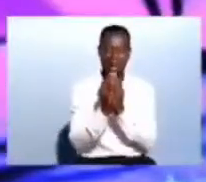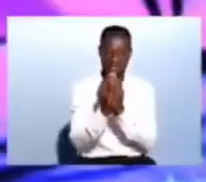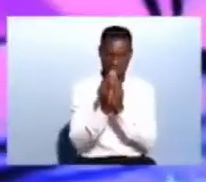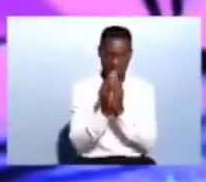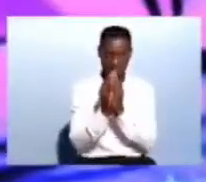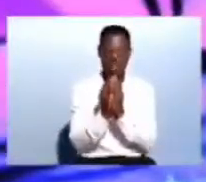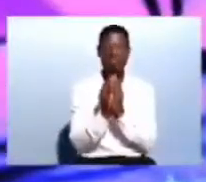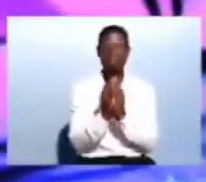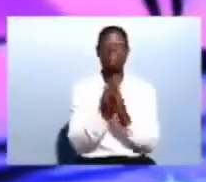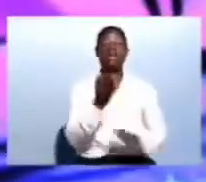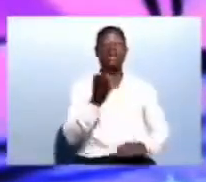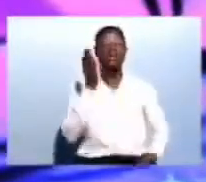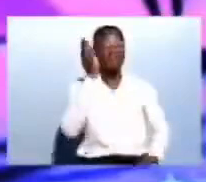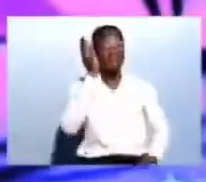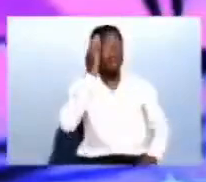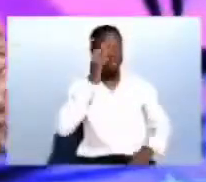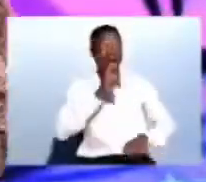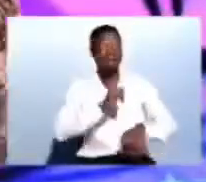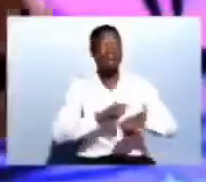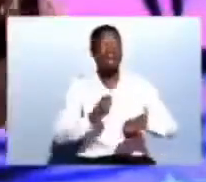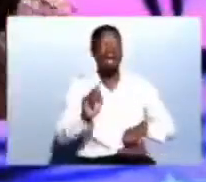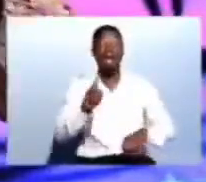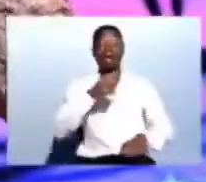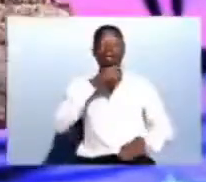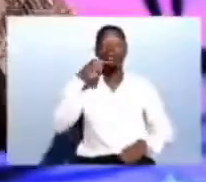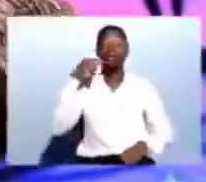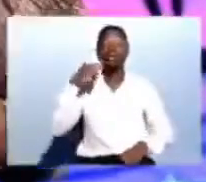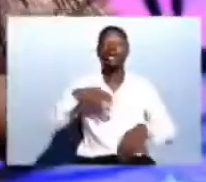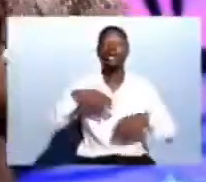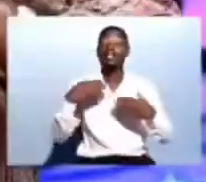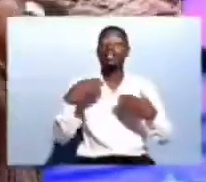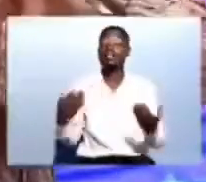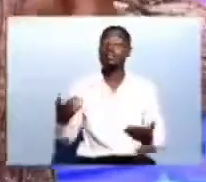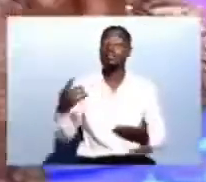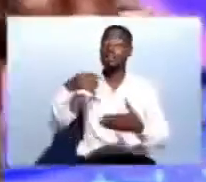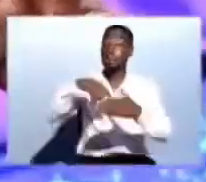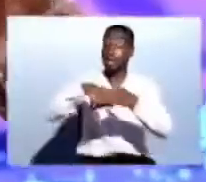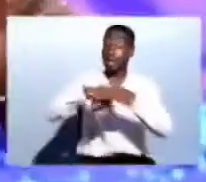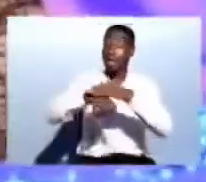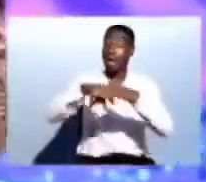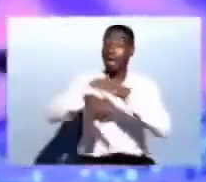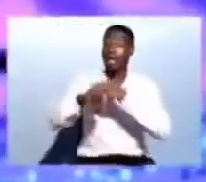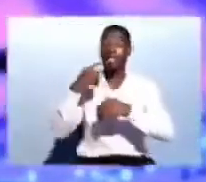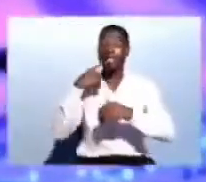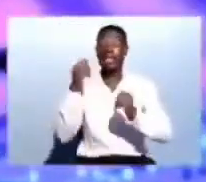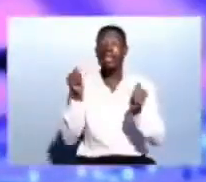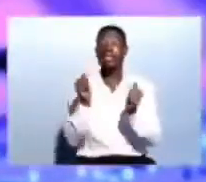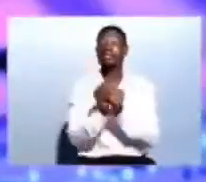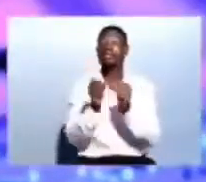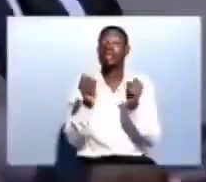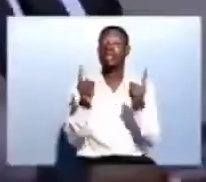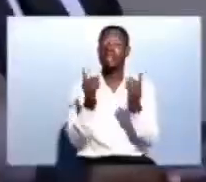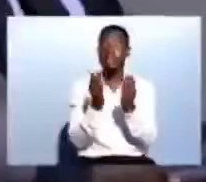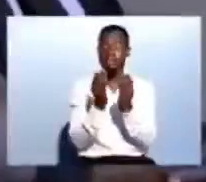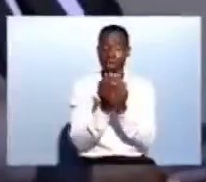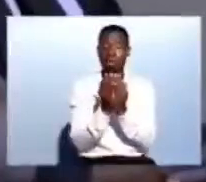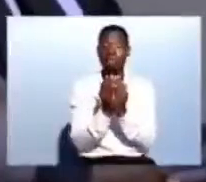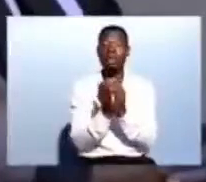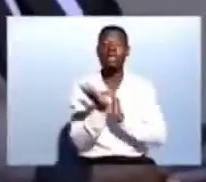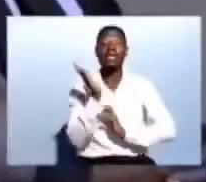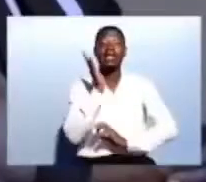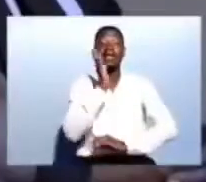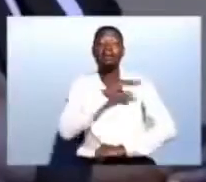Muombe. Unajua muda haututoshi kiasi kwamba siwezi kuingia ndani kila kitu. Lakini maombi yanamaliza kila kitu.